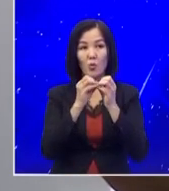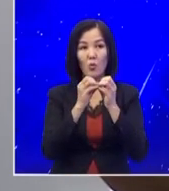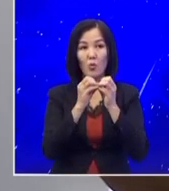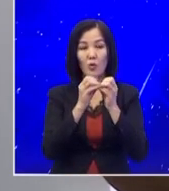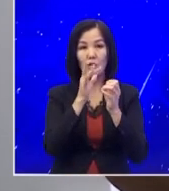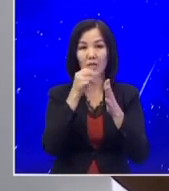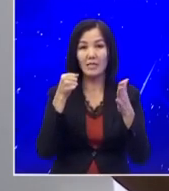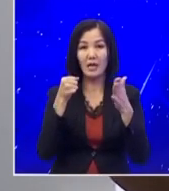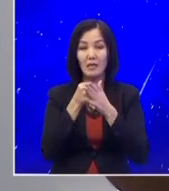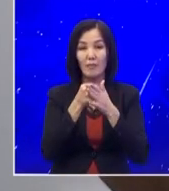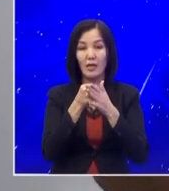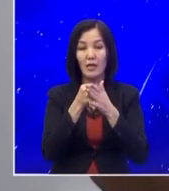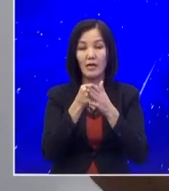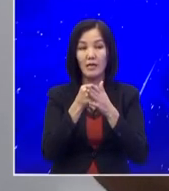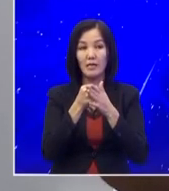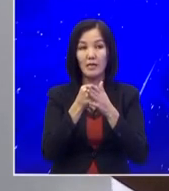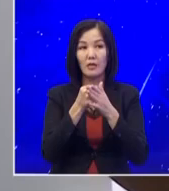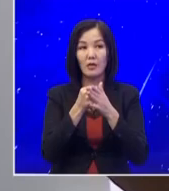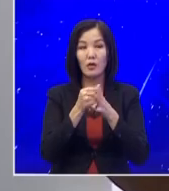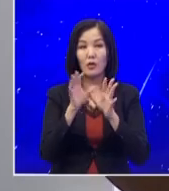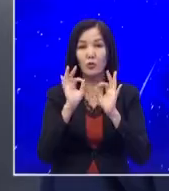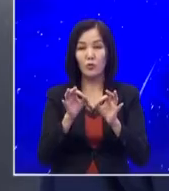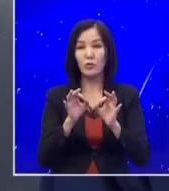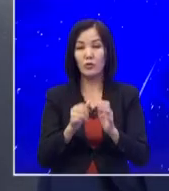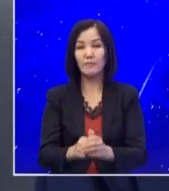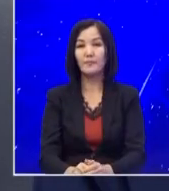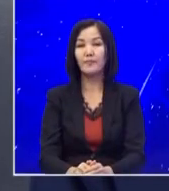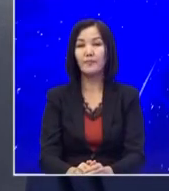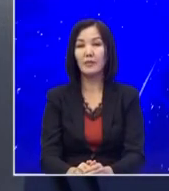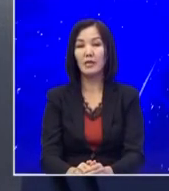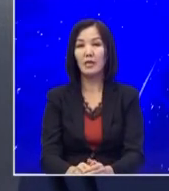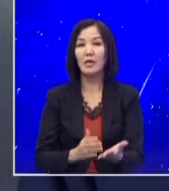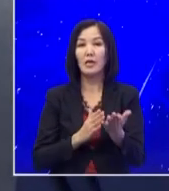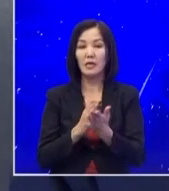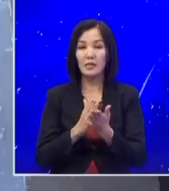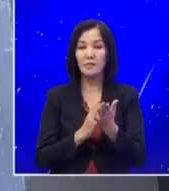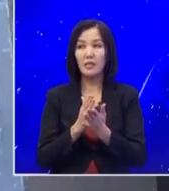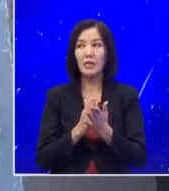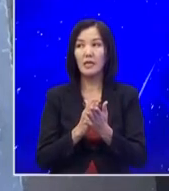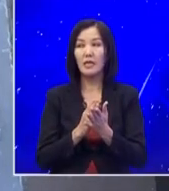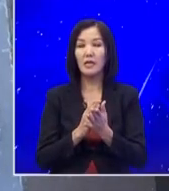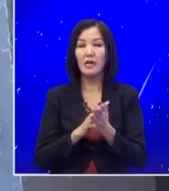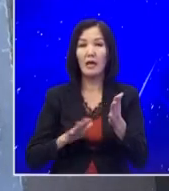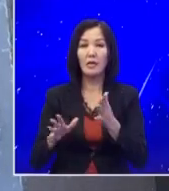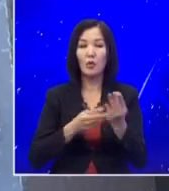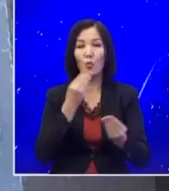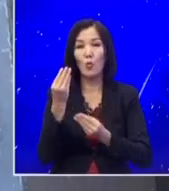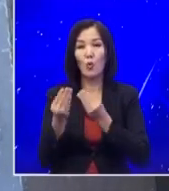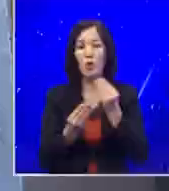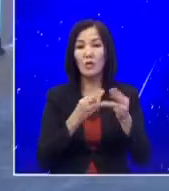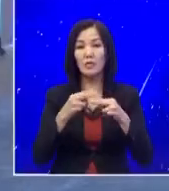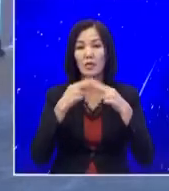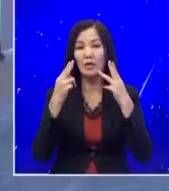дейін шыдамды. Негізі қойған дұрыс. Сала қызметкерлері аулалардағы балаларға да сақтық ережелерін түсіндіріп